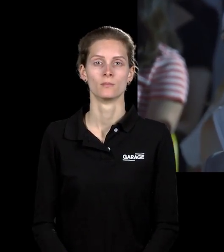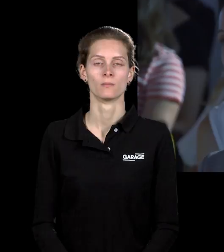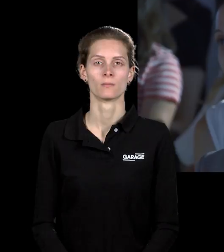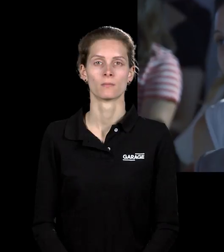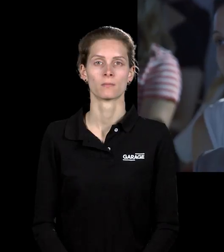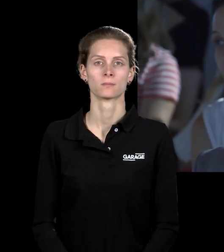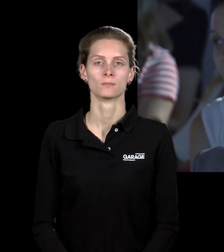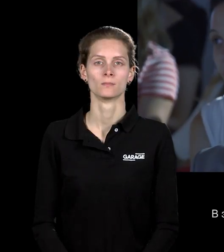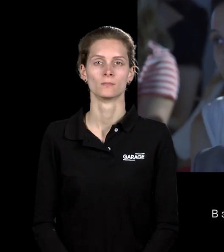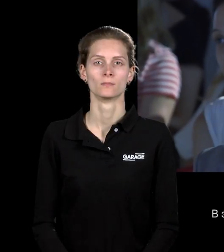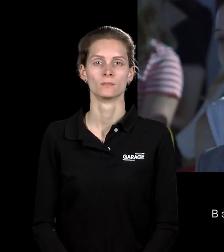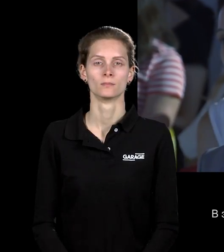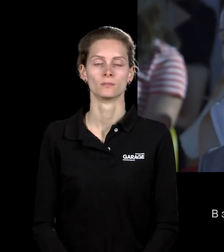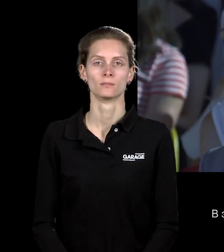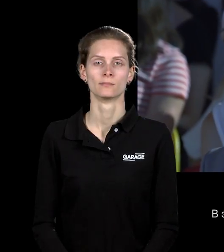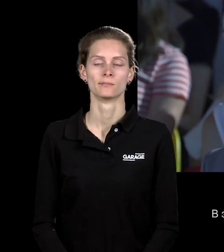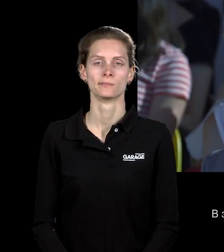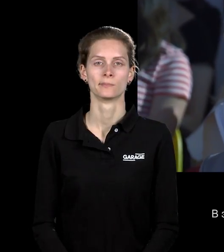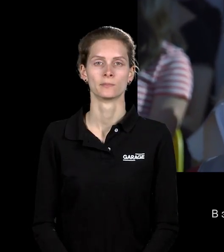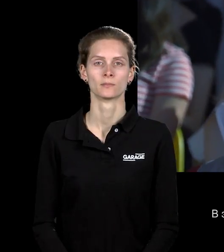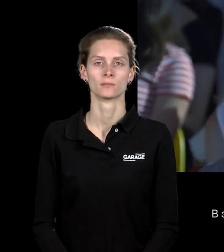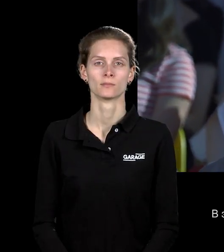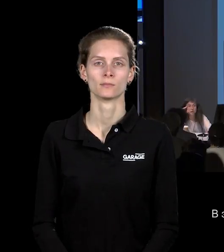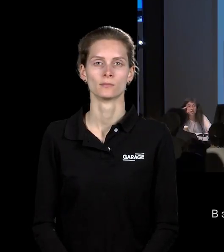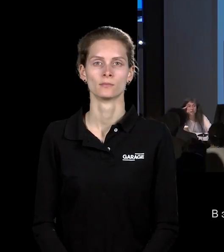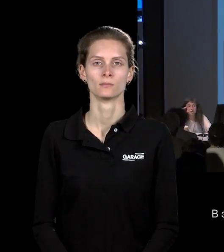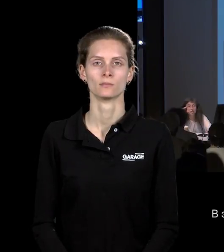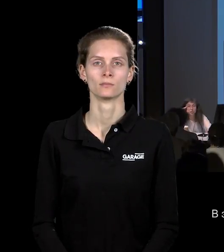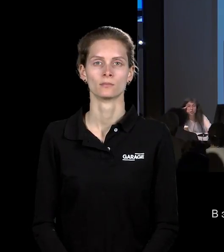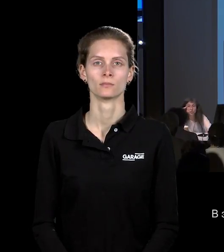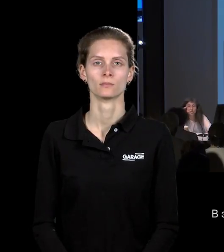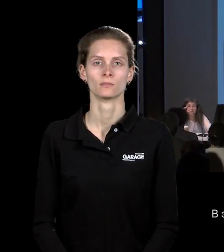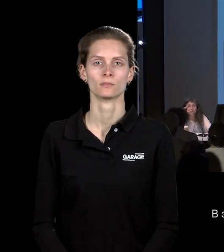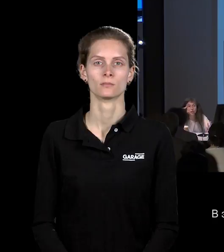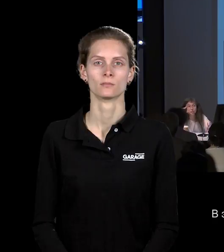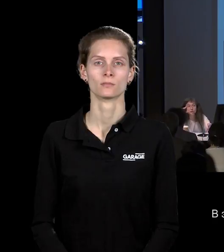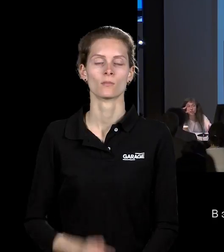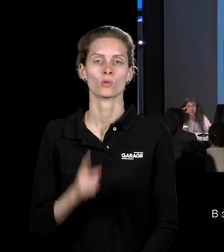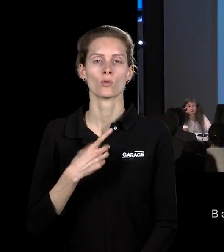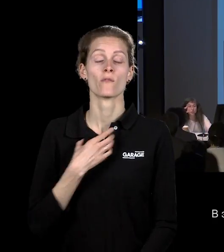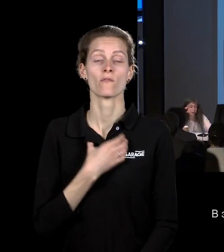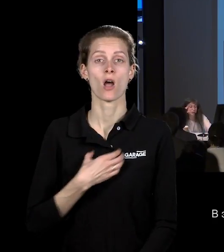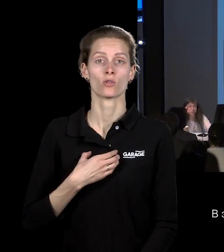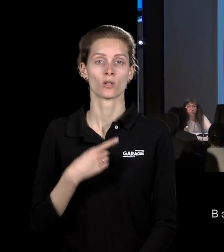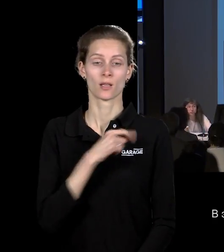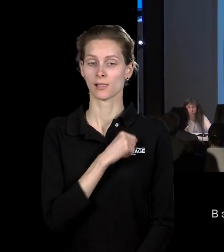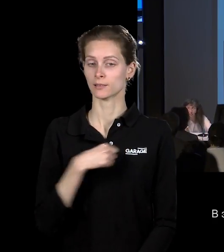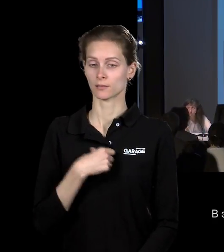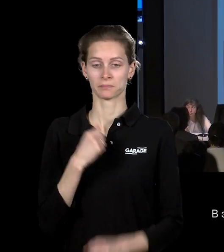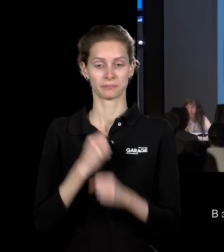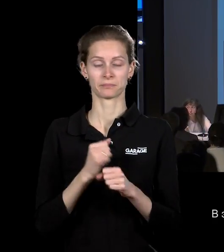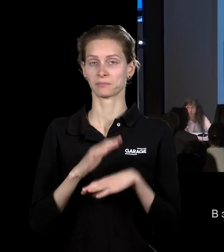в геометрической прогрессии, где было еще то, что было важно в этой работе, что, естественно, он ее сам не делал, он ее